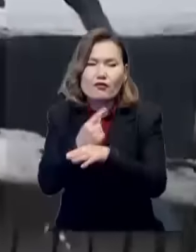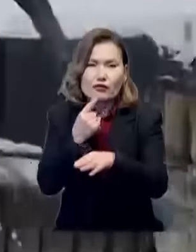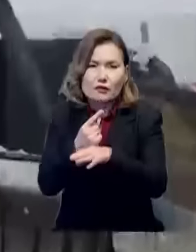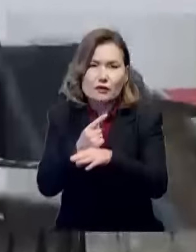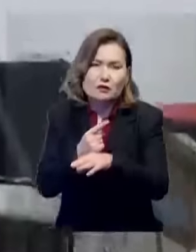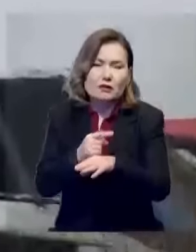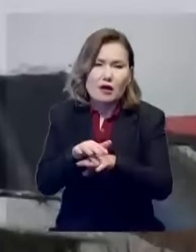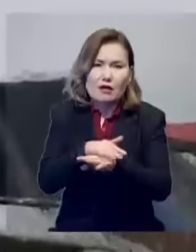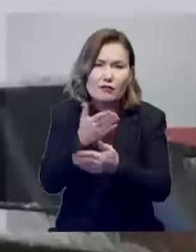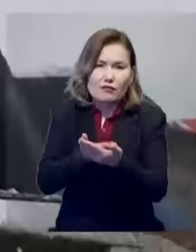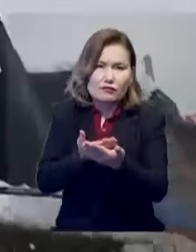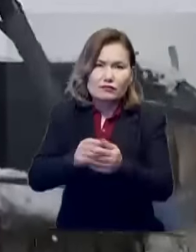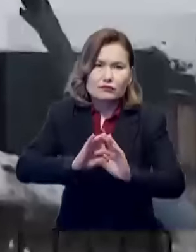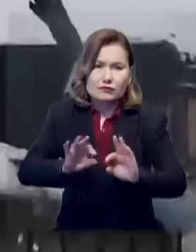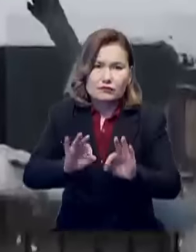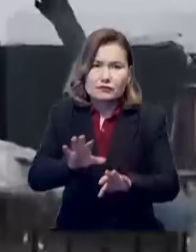береді.